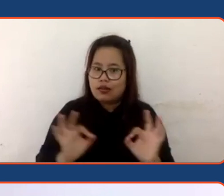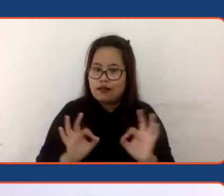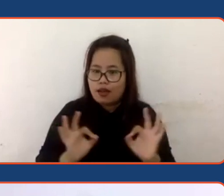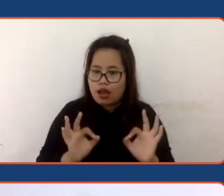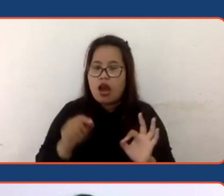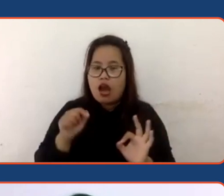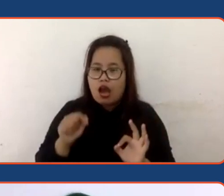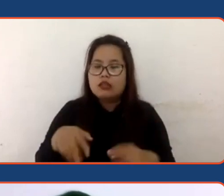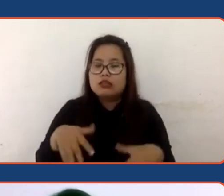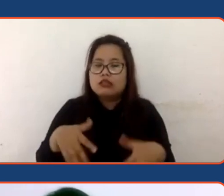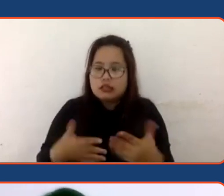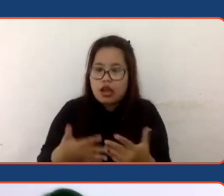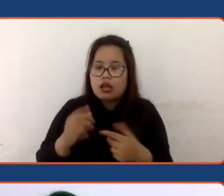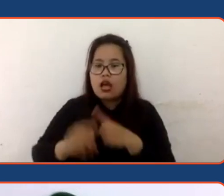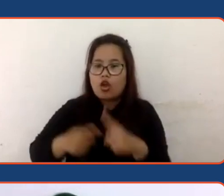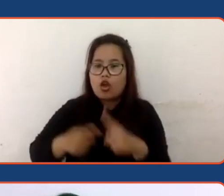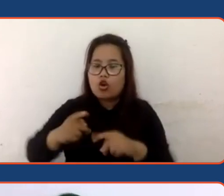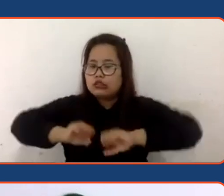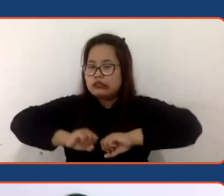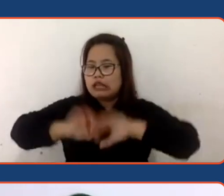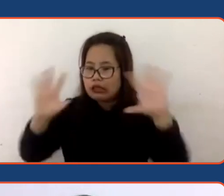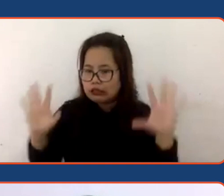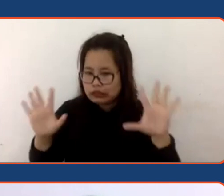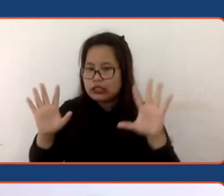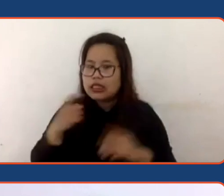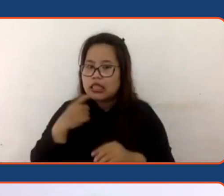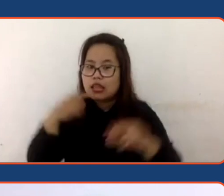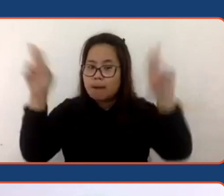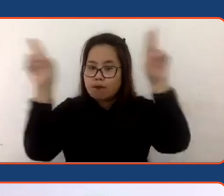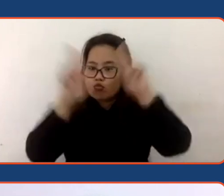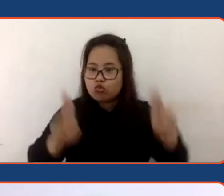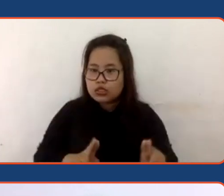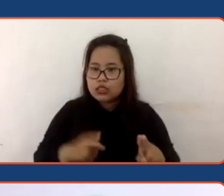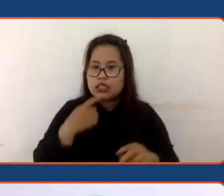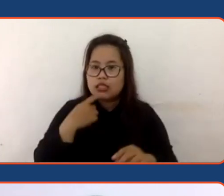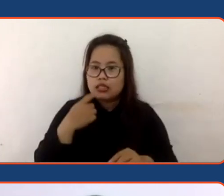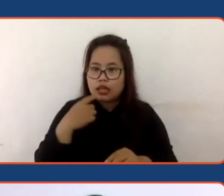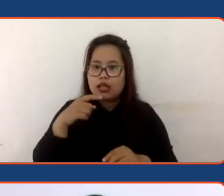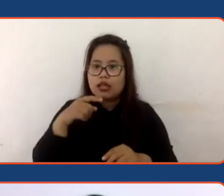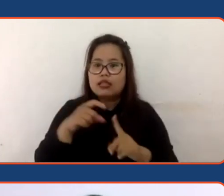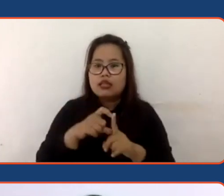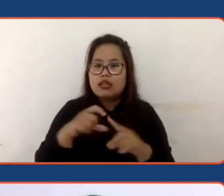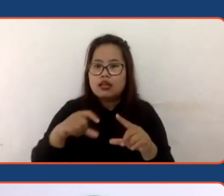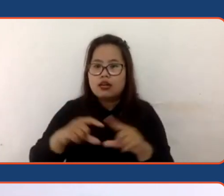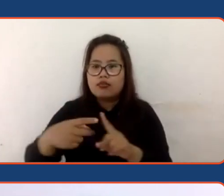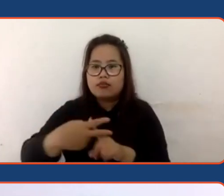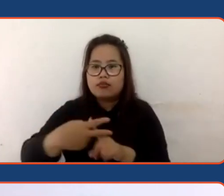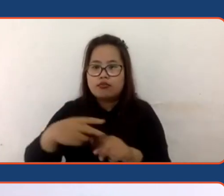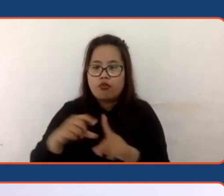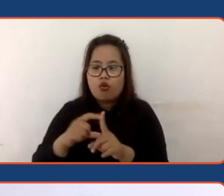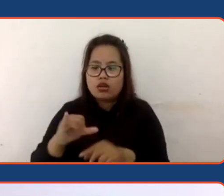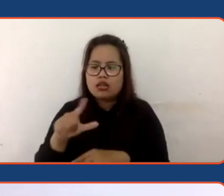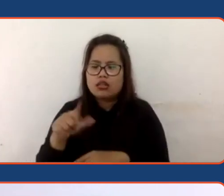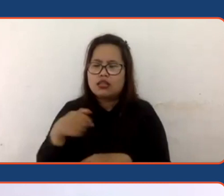menjelaskan tentang puisi yang berjudul Del Amor itu saya bisa menggunakan objek